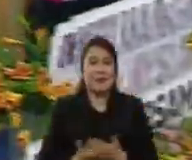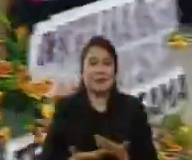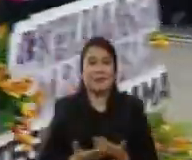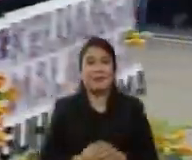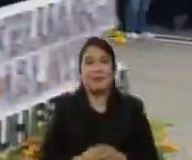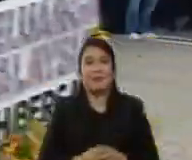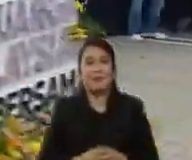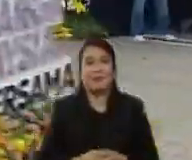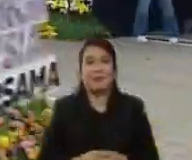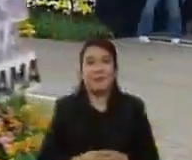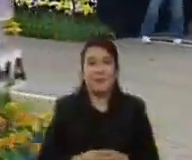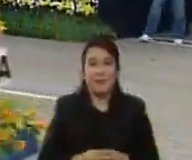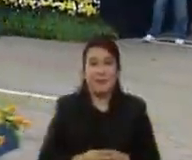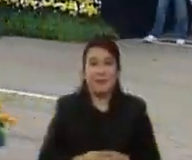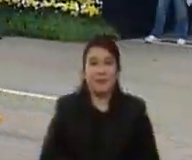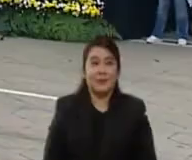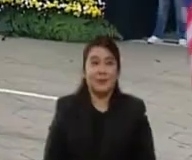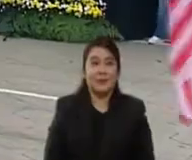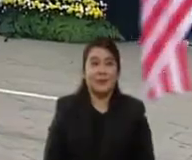lokaliti.